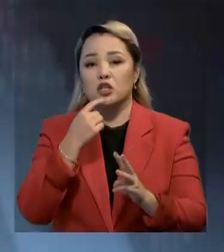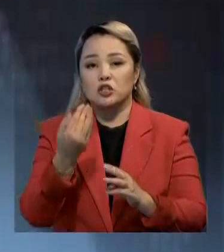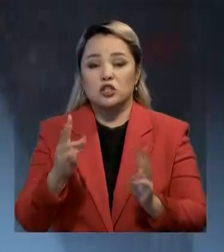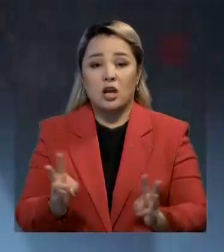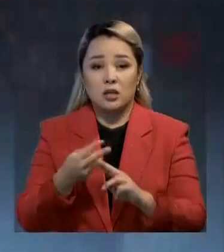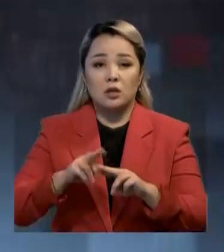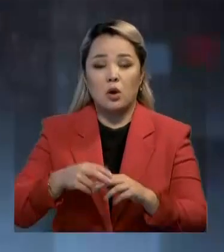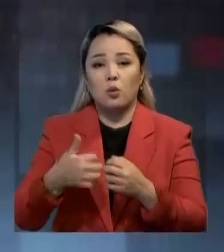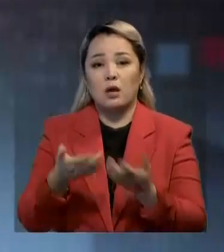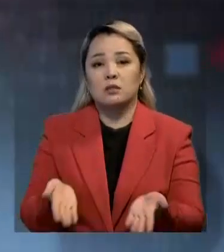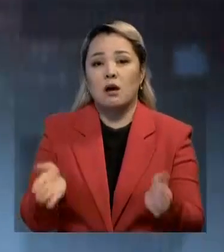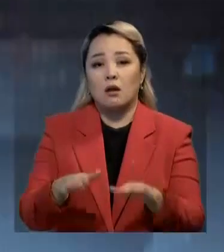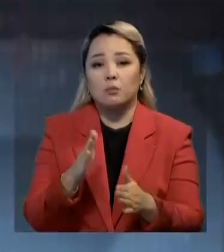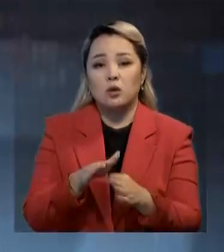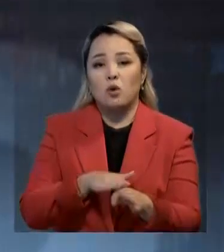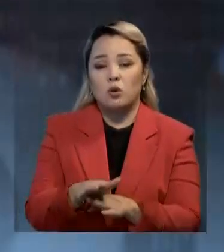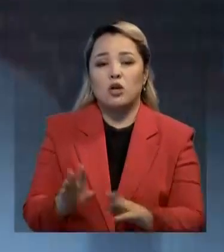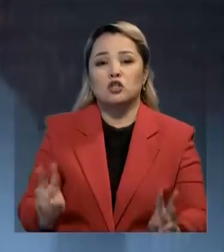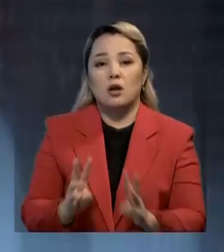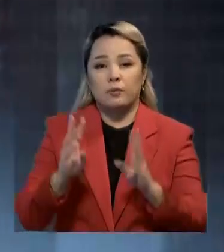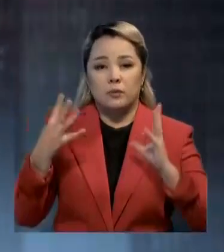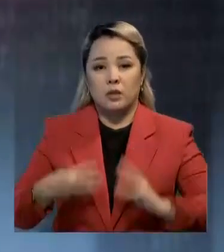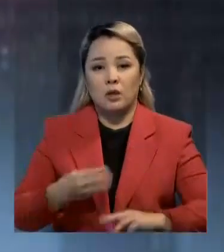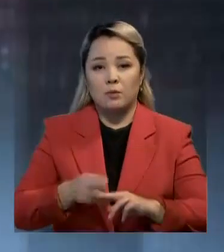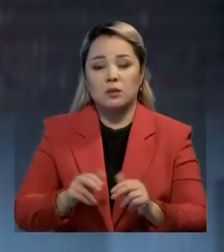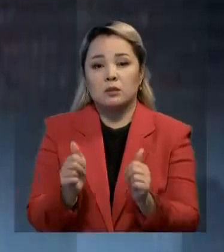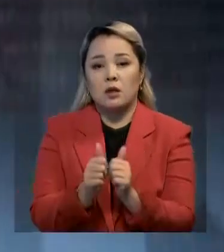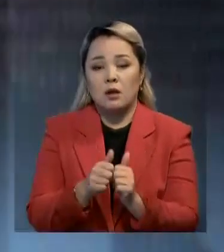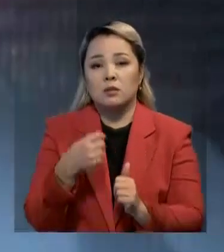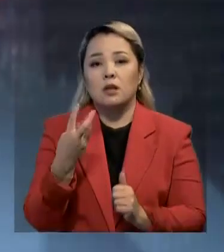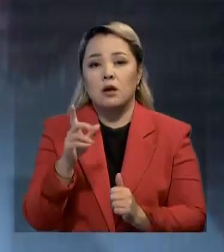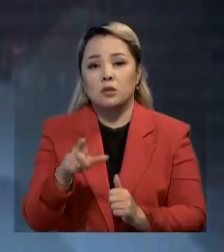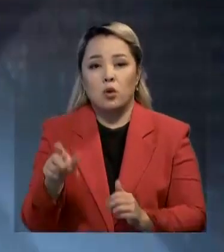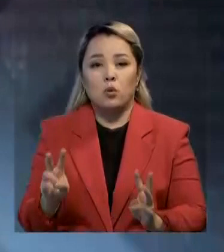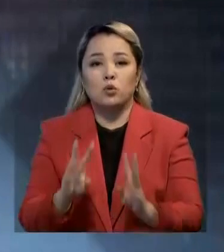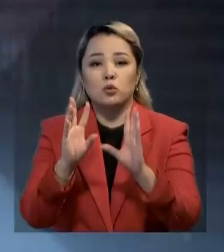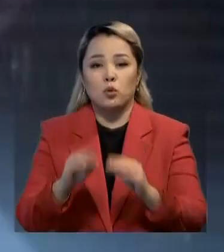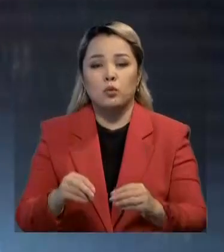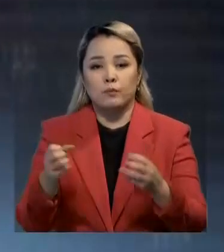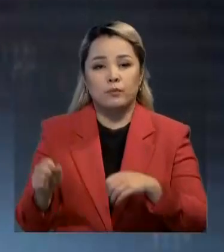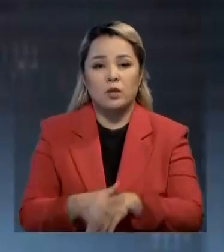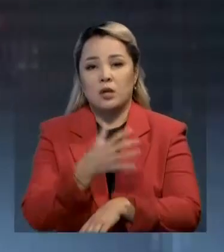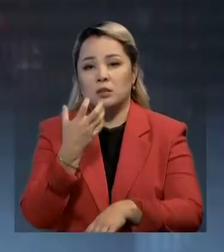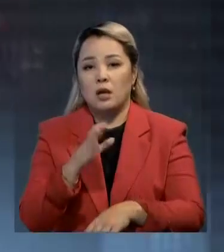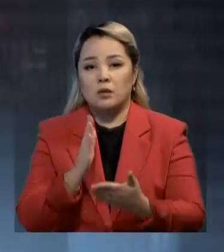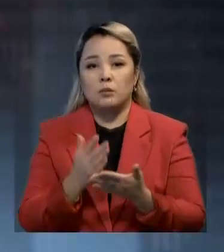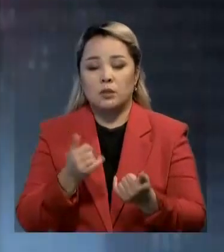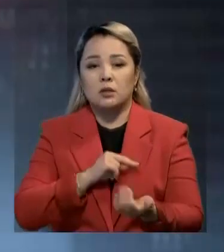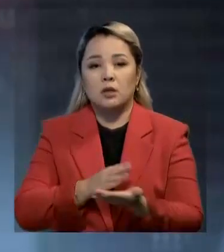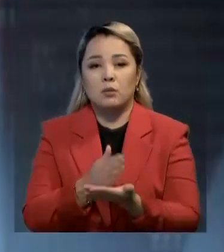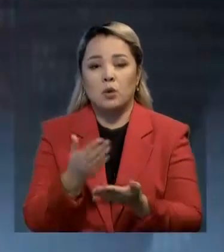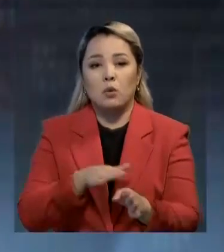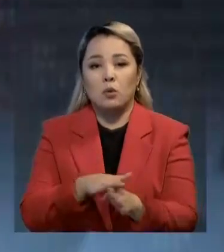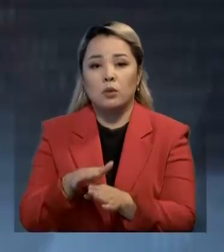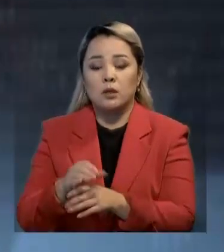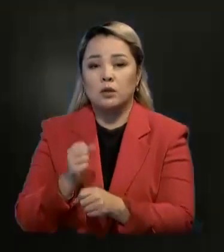жалынның ортасында қалып толық жанып кеткен. Ал марқұмның қасында болған тағы бірнеше өрт сөндірушіні күйік шалған. Қызметтік борышын